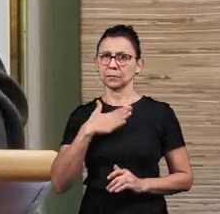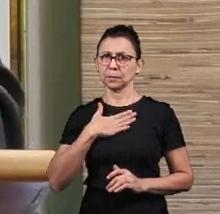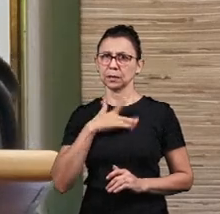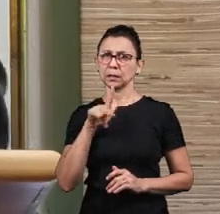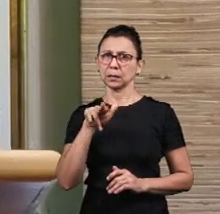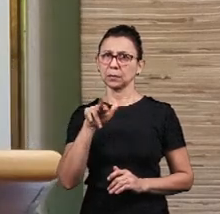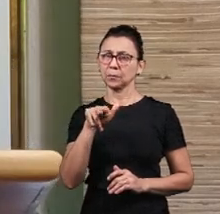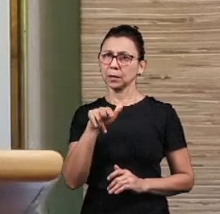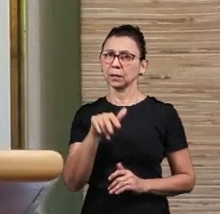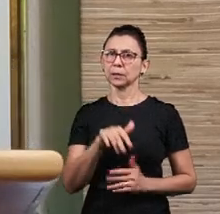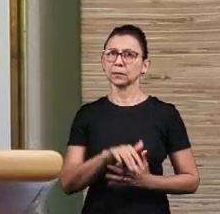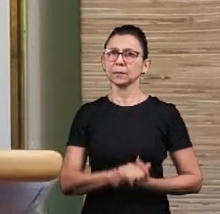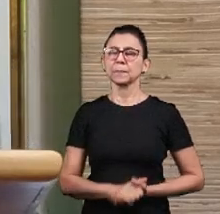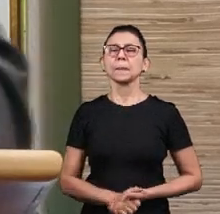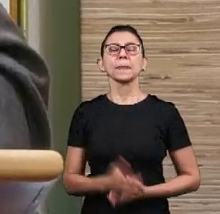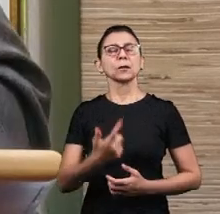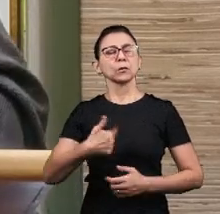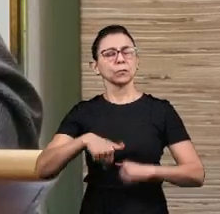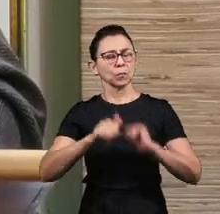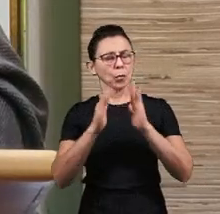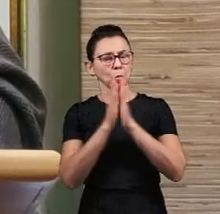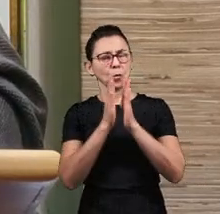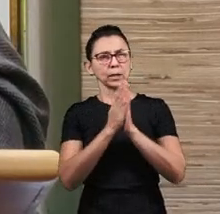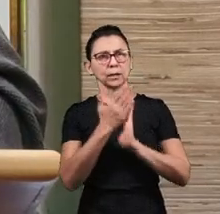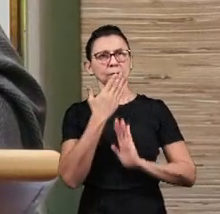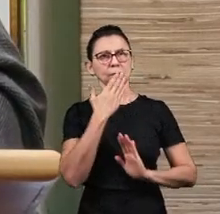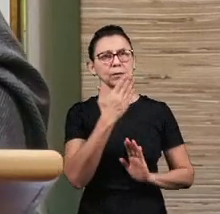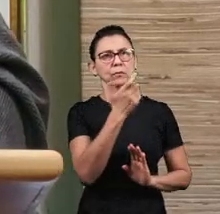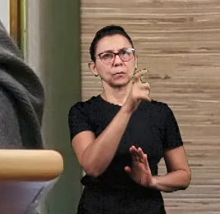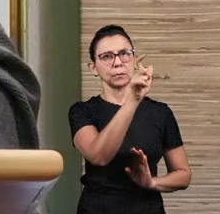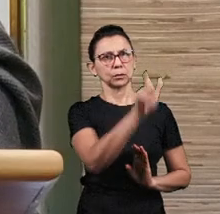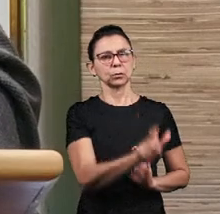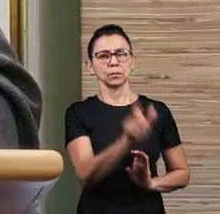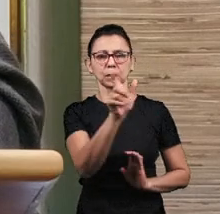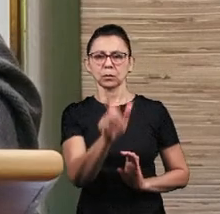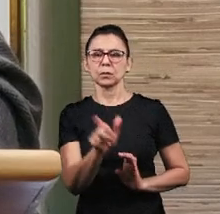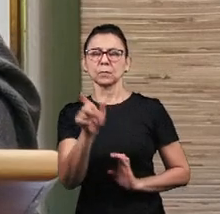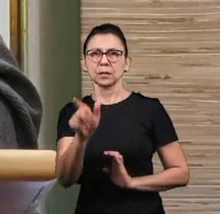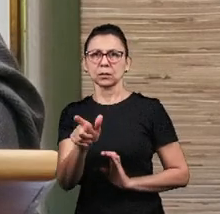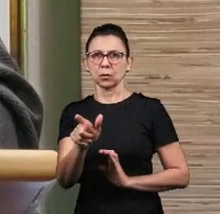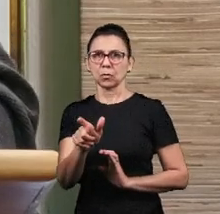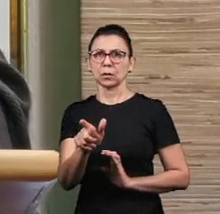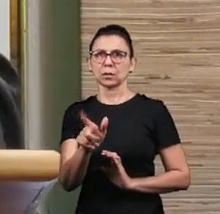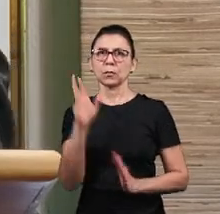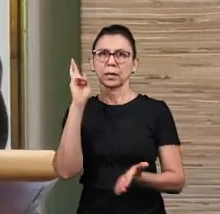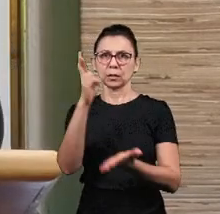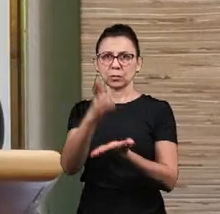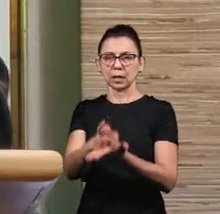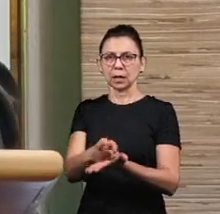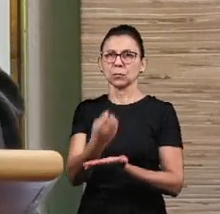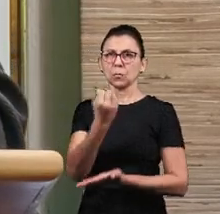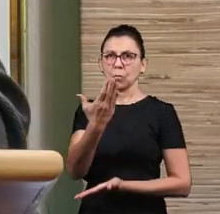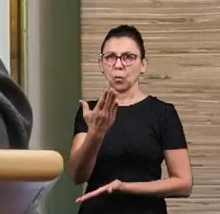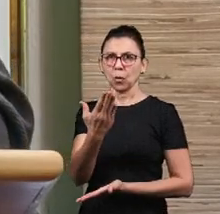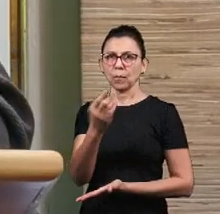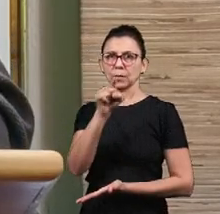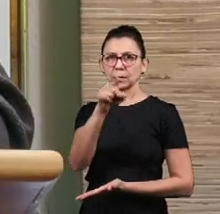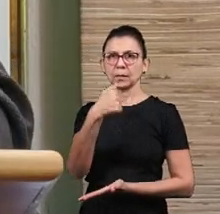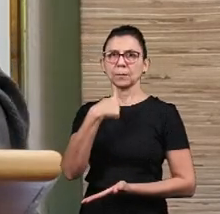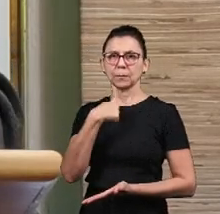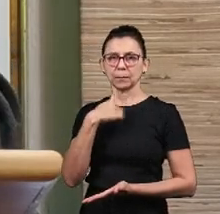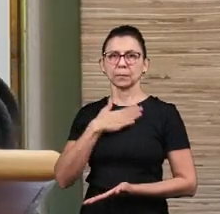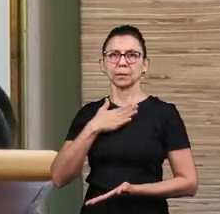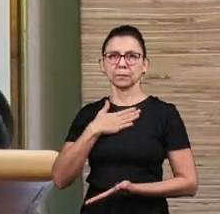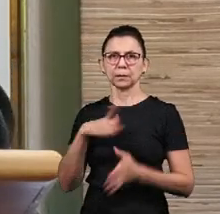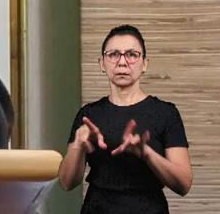va continuer à prier. Le bénéfice, c'est pour nous. Priez pour nous, c'est le bénéfice pour nous. C'est pour notre vie spirituelle. Quand nous prions, Dieu il ouvre